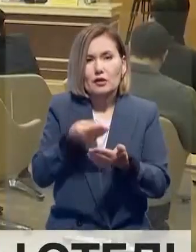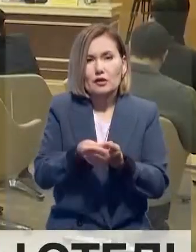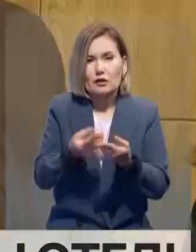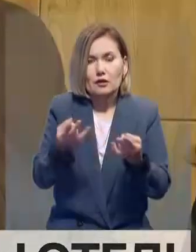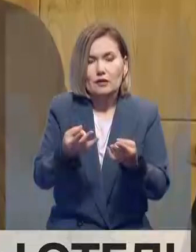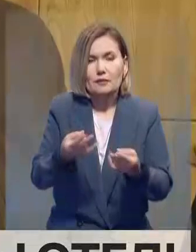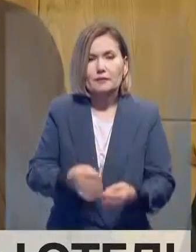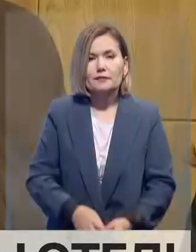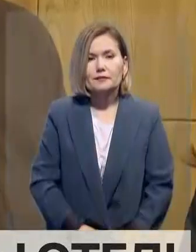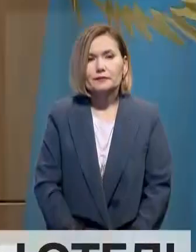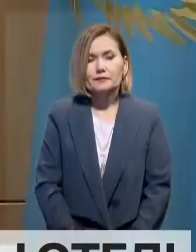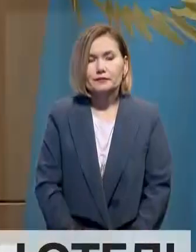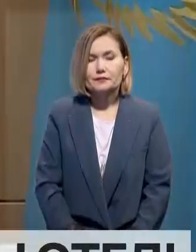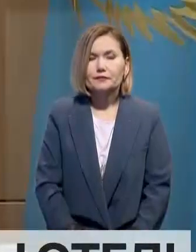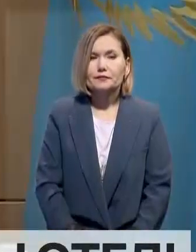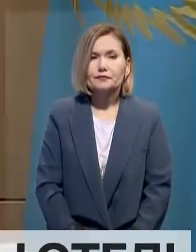шарт.